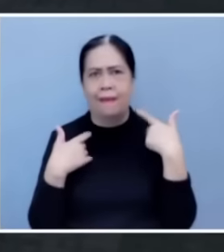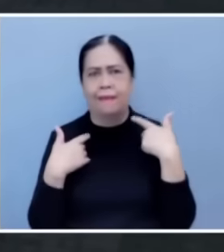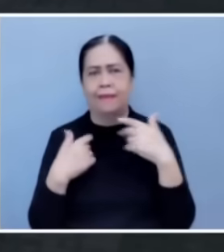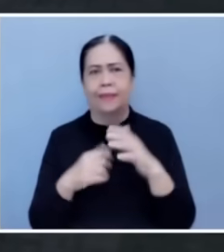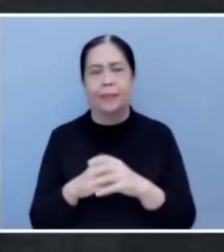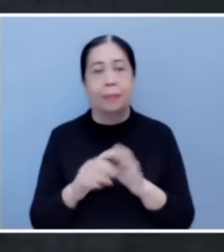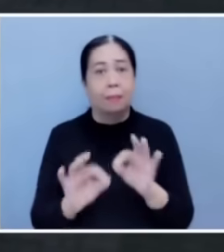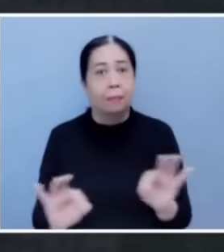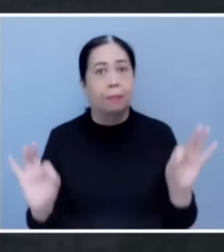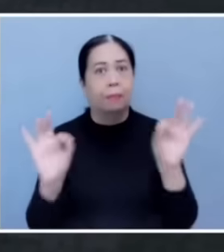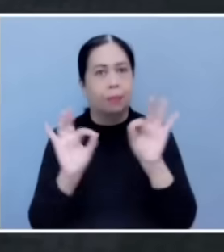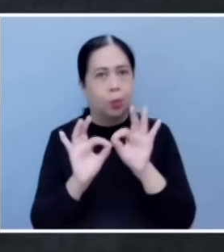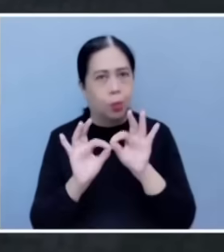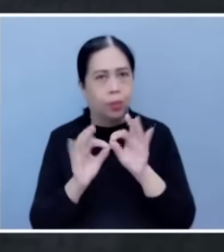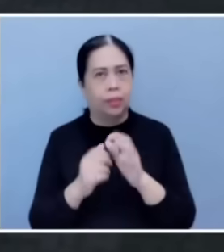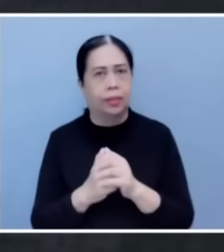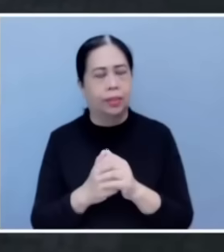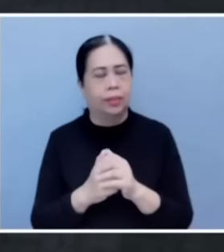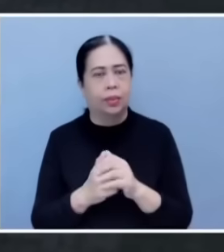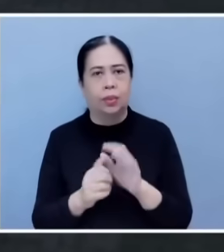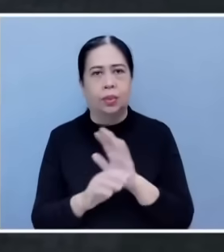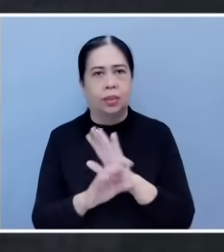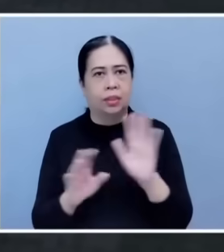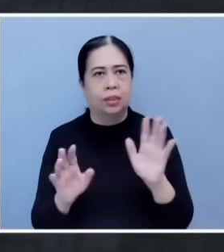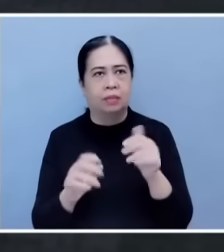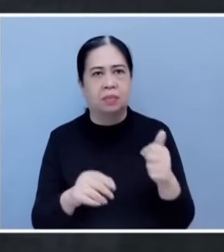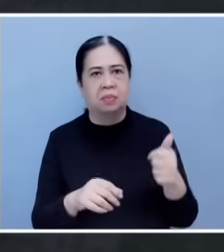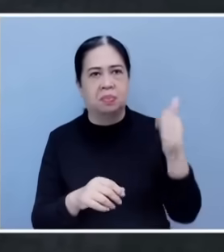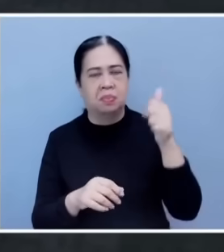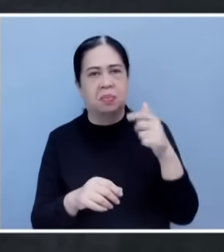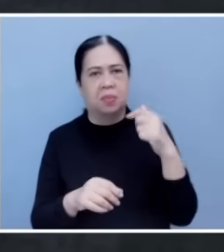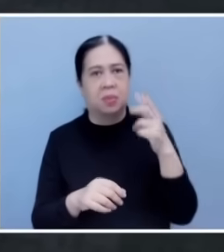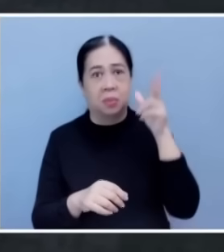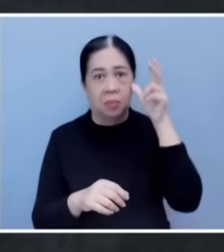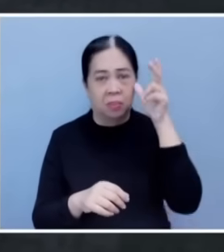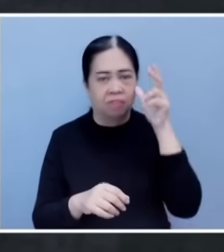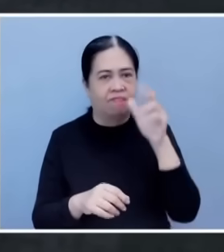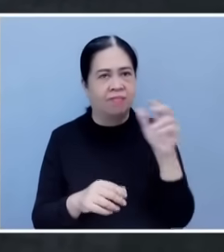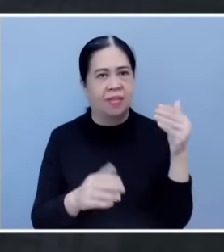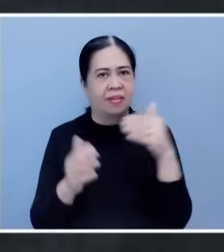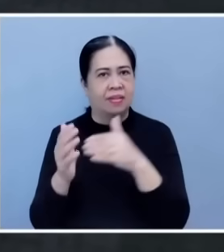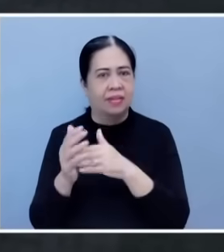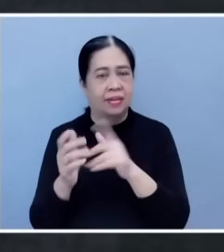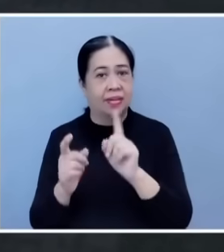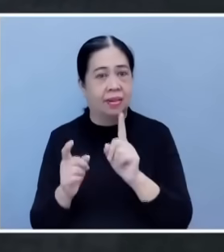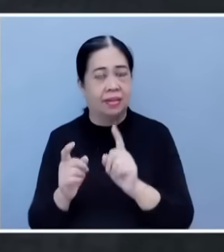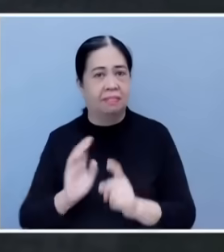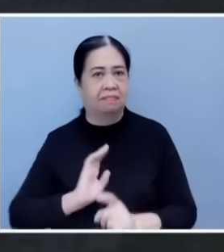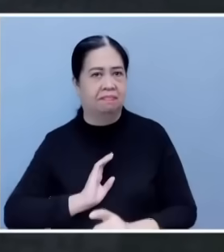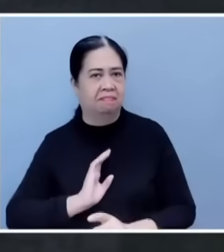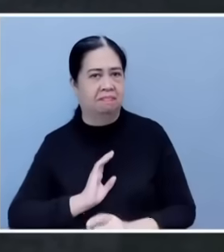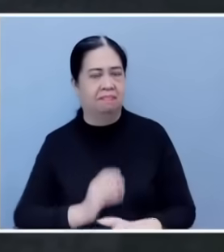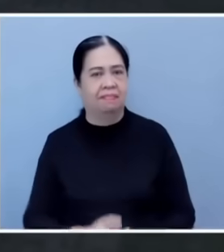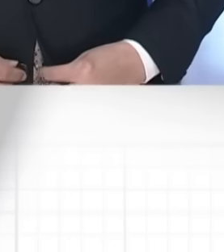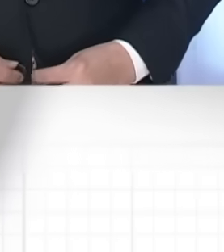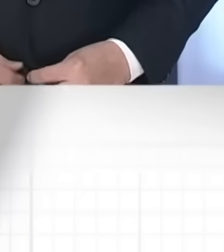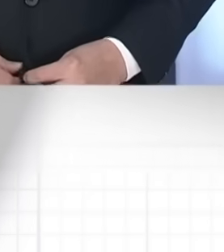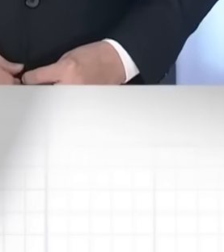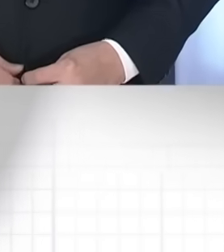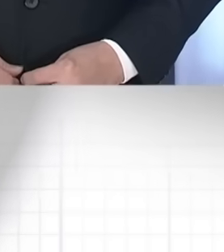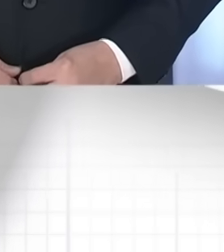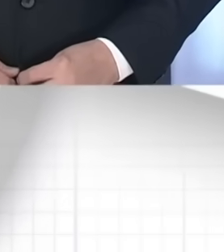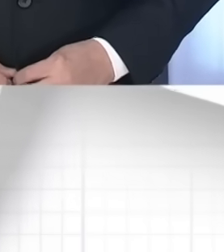po, hindi magwawagi ang kasamaan laban sa kabutihan.